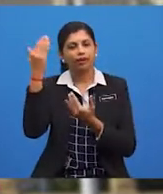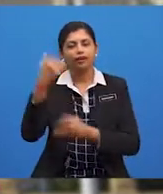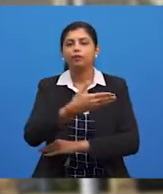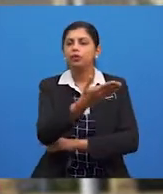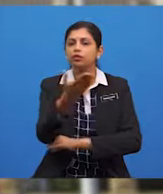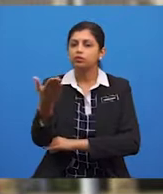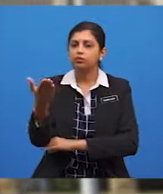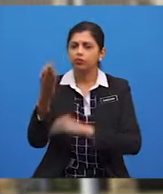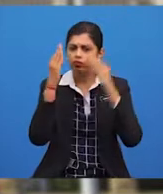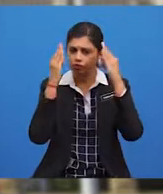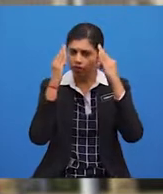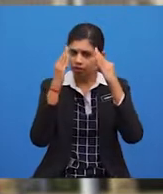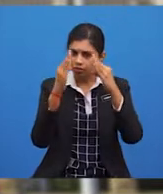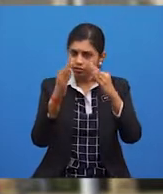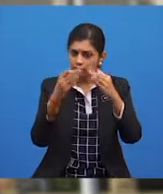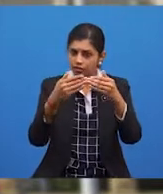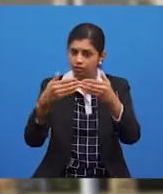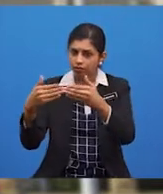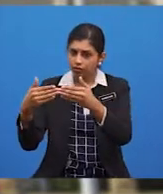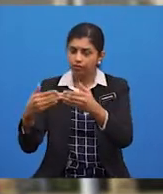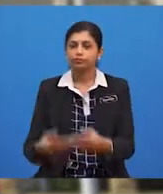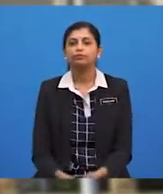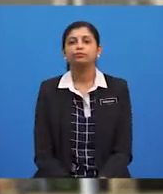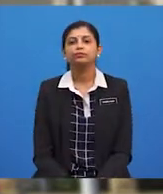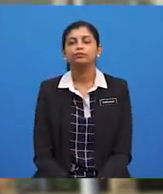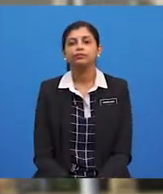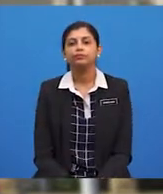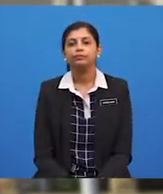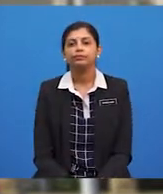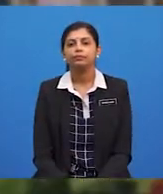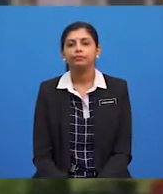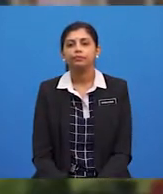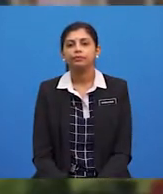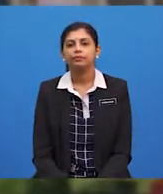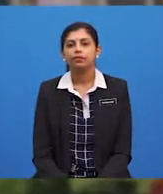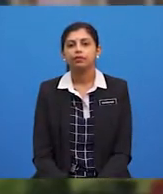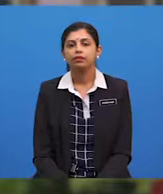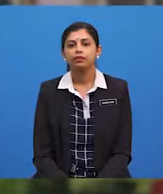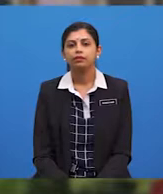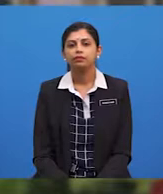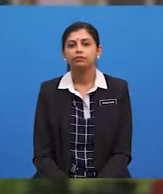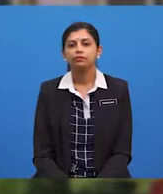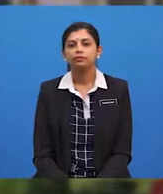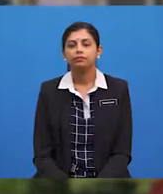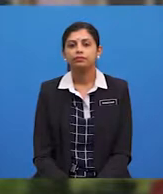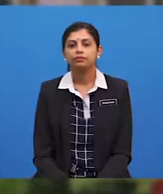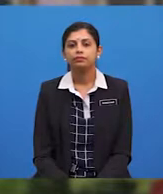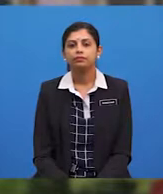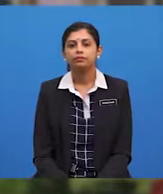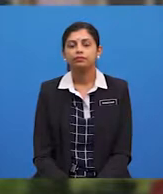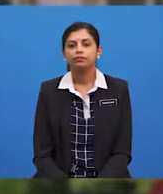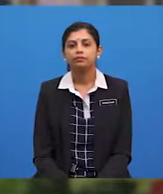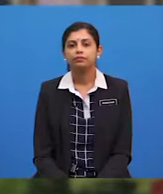akan terus fokus kepada sesi pembelajaran kita yang seterusnya. Kita teruskan lagi dalam